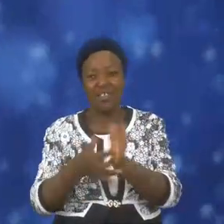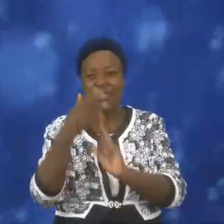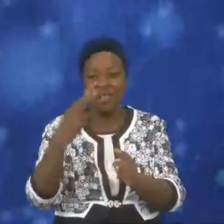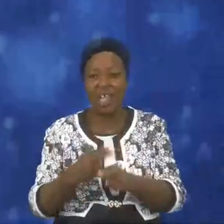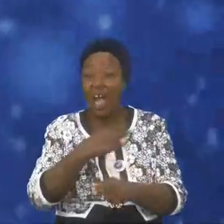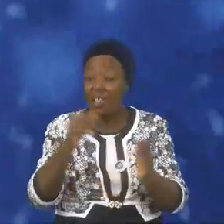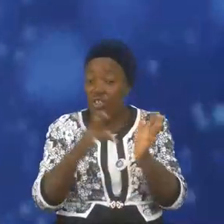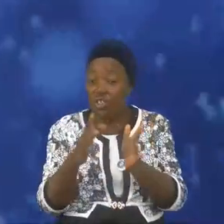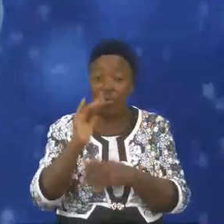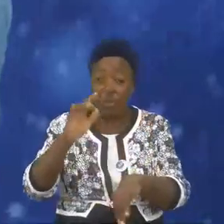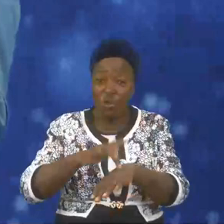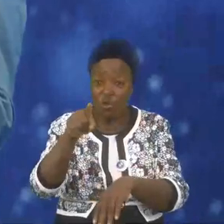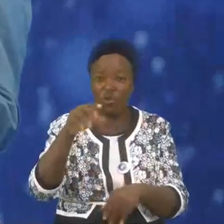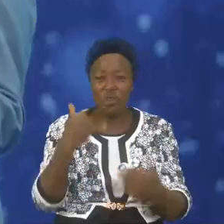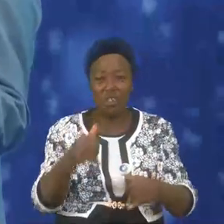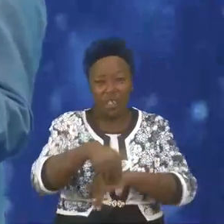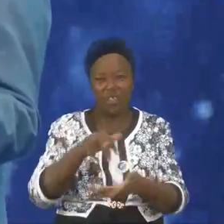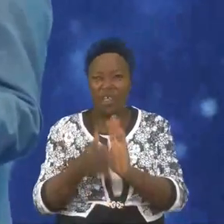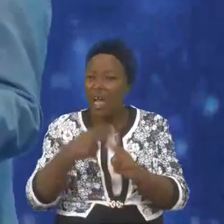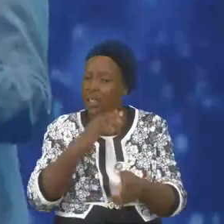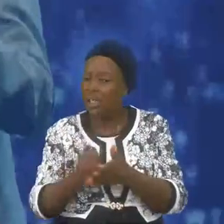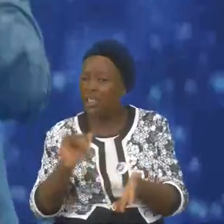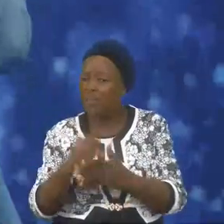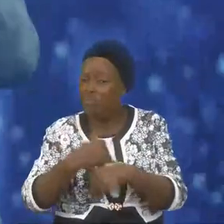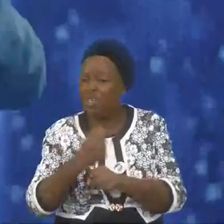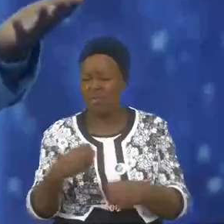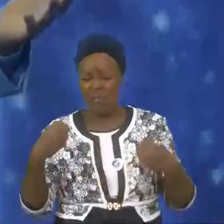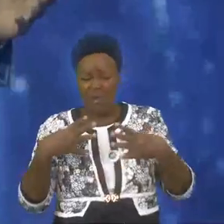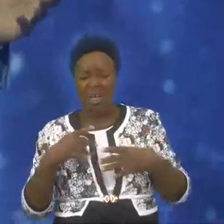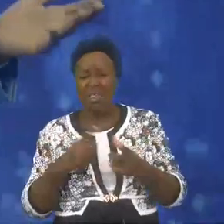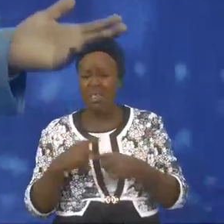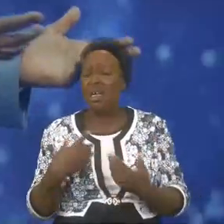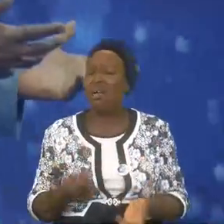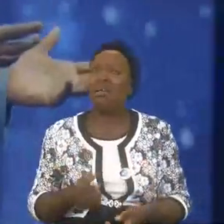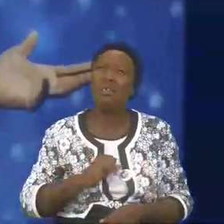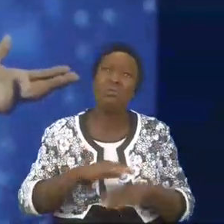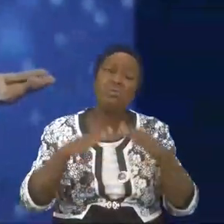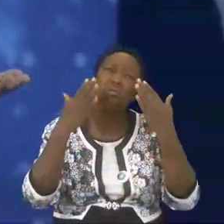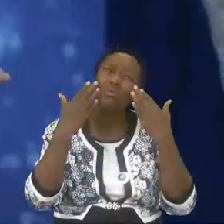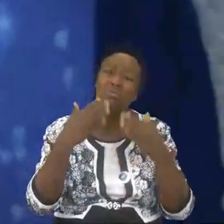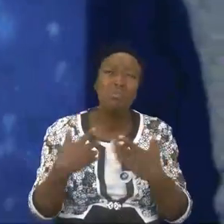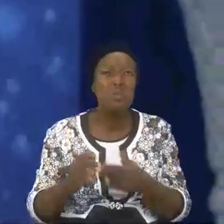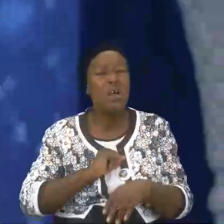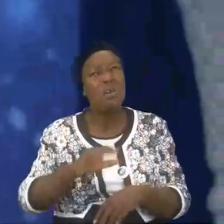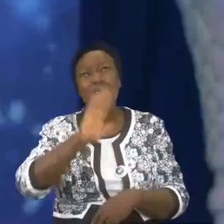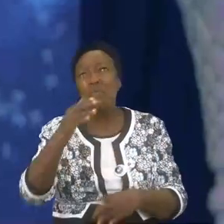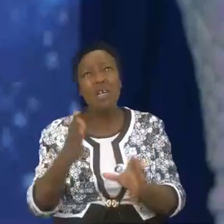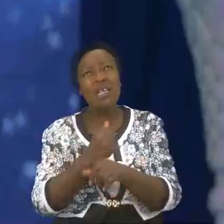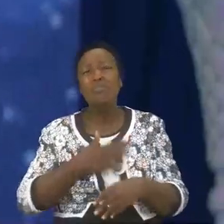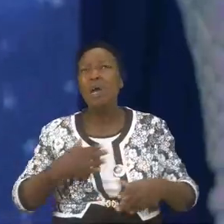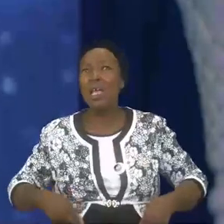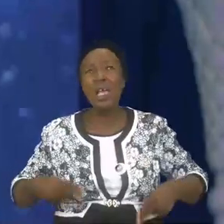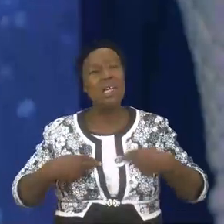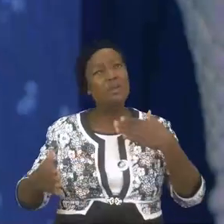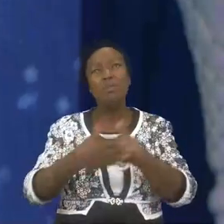ce soir. Et ces choses qui te font peur. Oh, peut-être que je ne vais pas sortir encore. Nebuchadnezzar s'est dit.